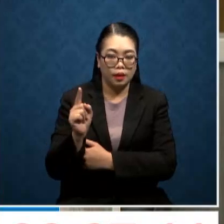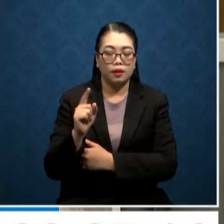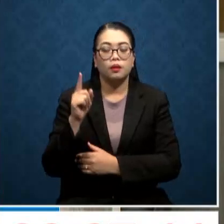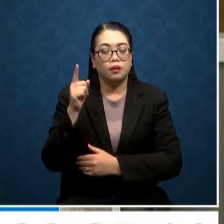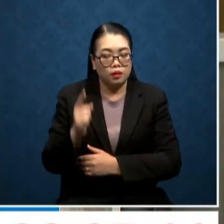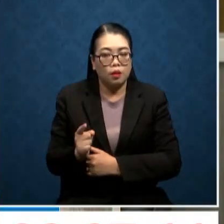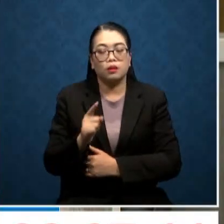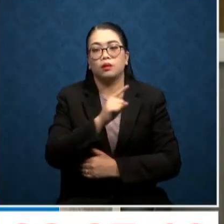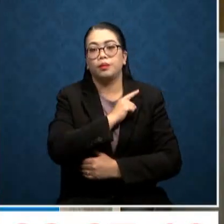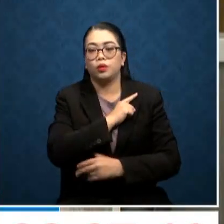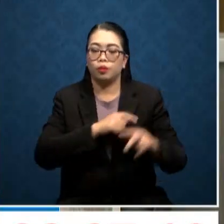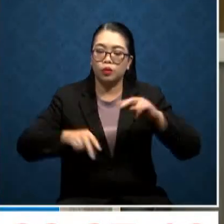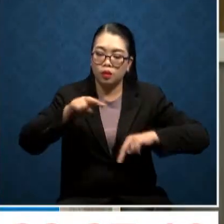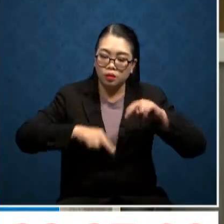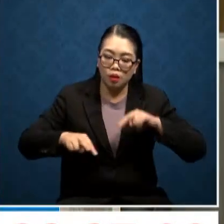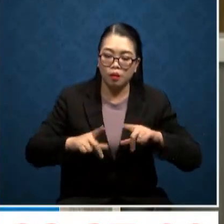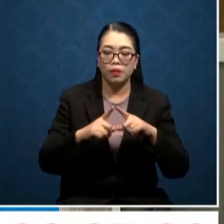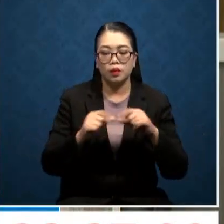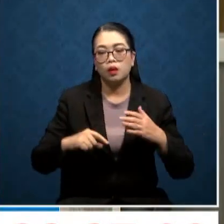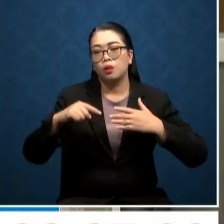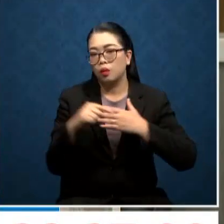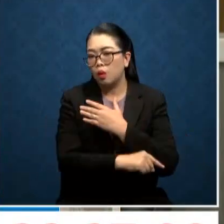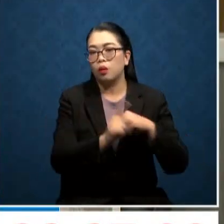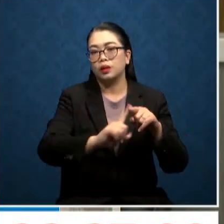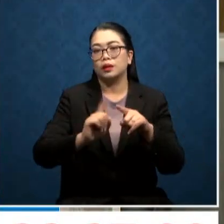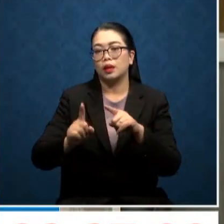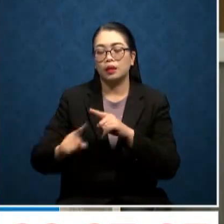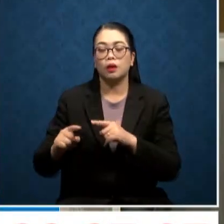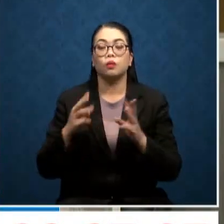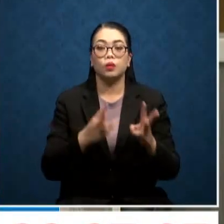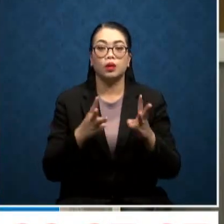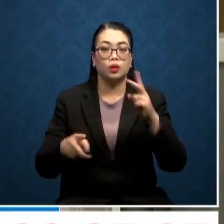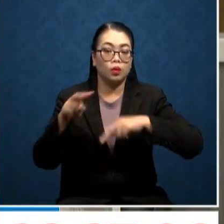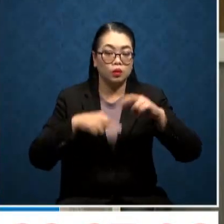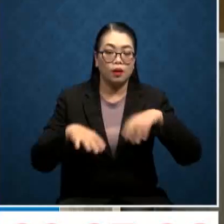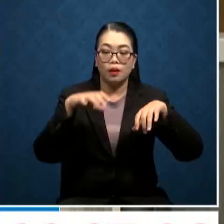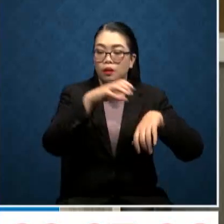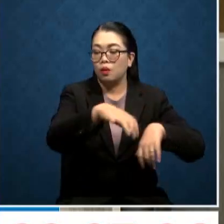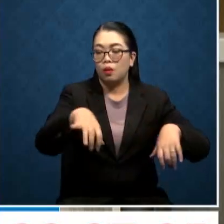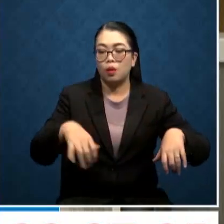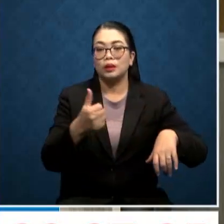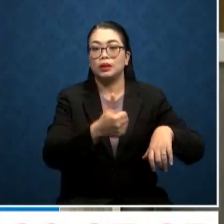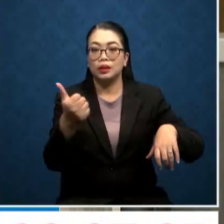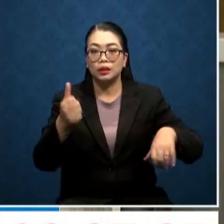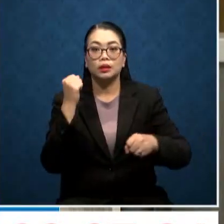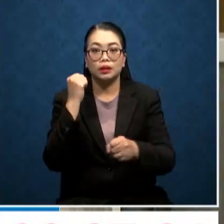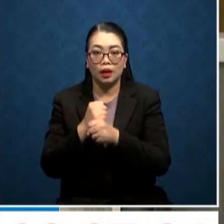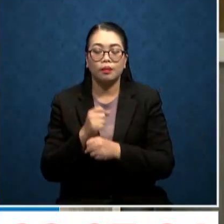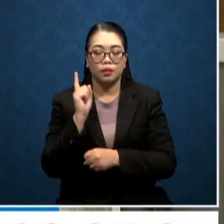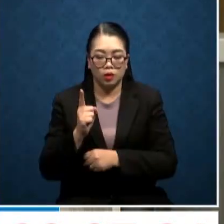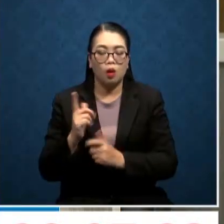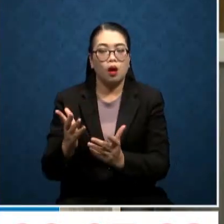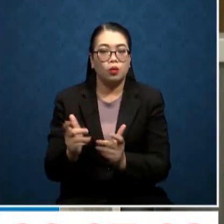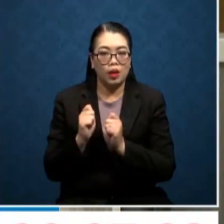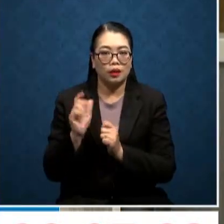องตั้งเรื่องทุจริตคอร์รัปชันกับใครถ้าสู้ว่าองค์กรอื่นจะทำอย่างปปท.จะทำเนี่ยต้องได้รับอนุญ